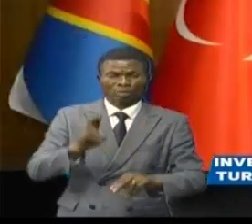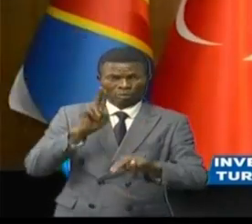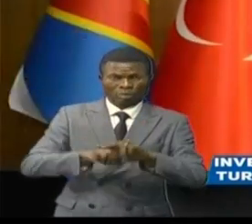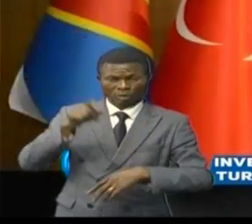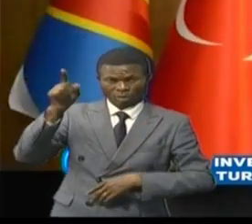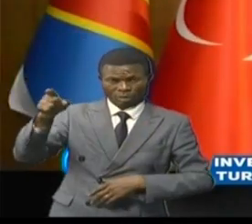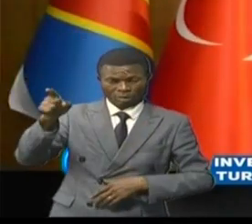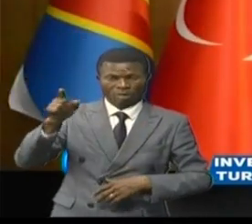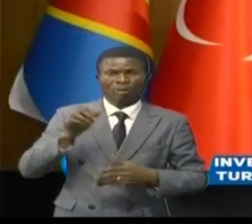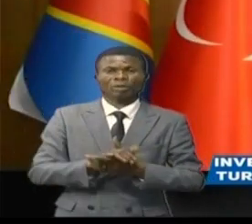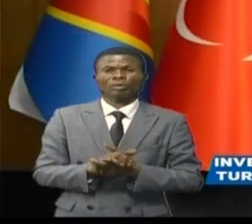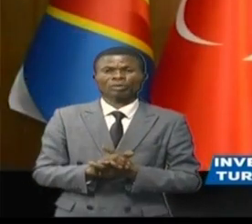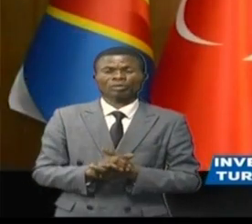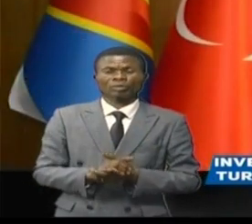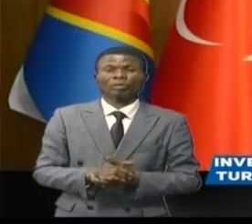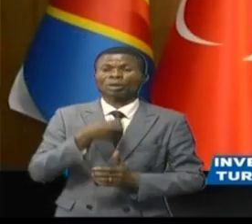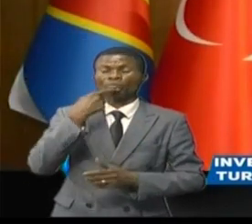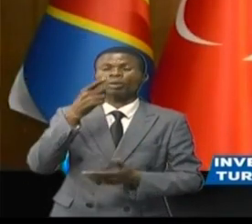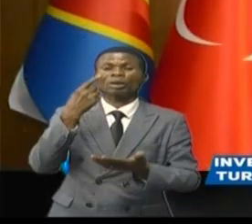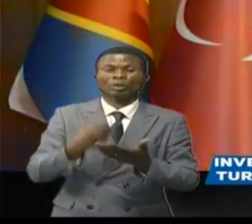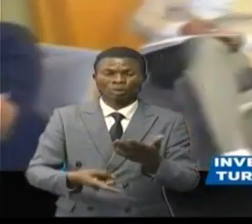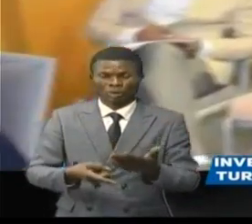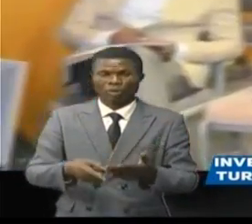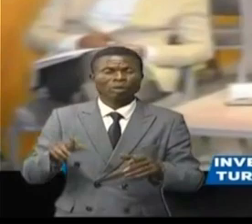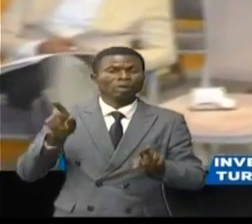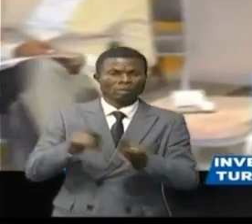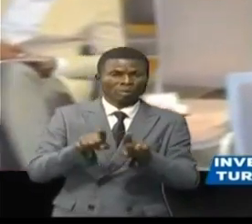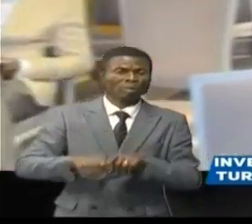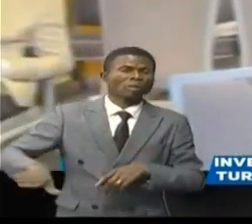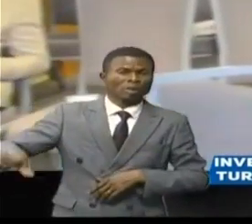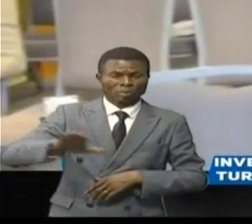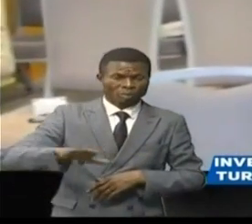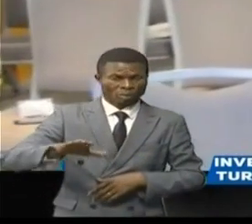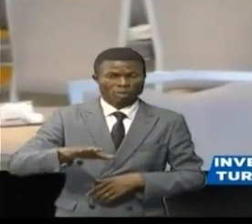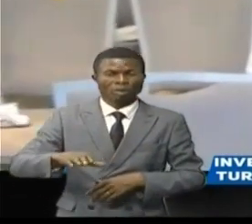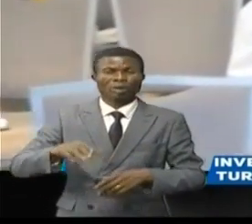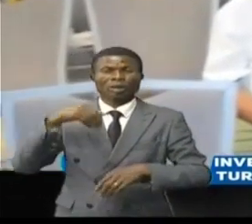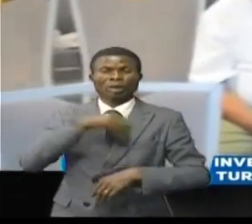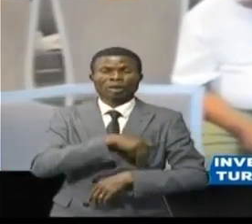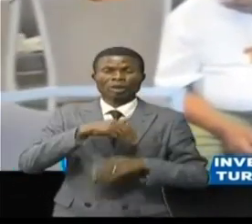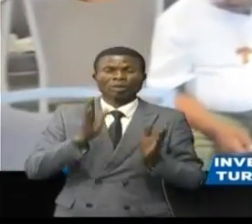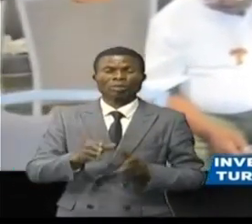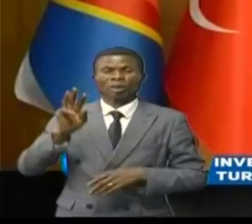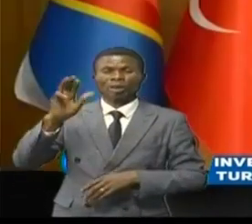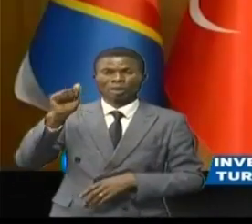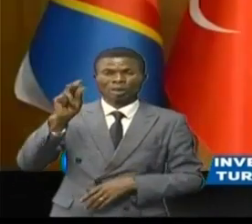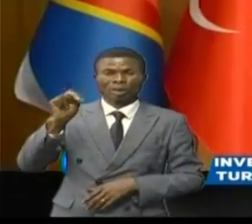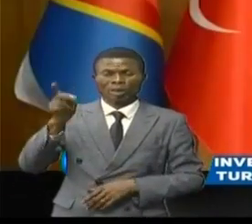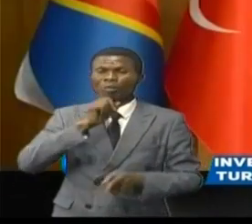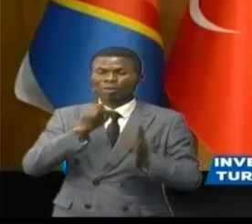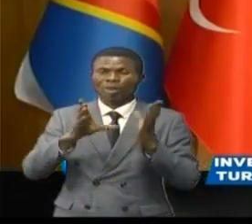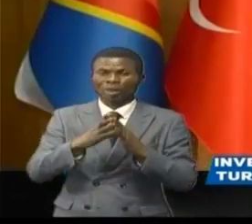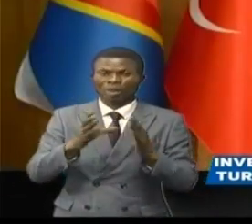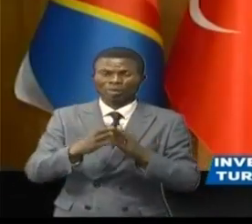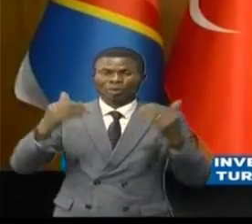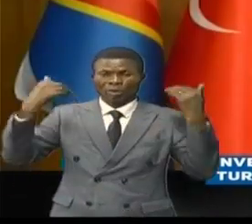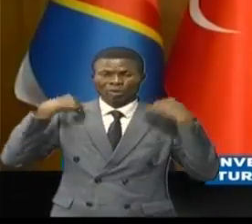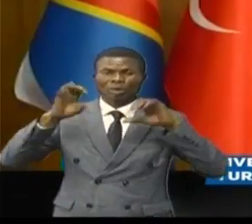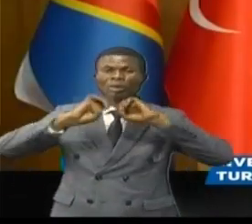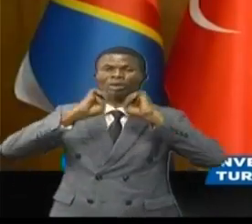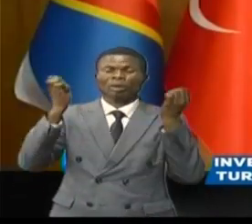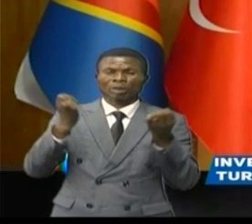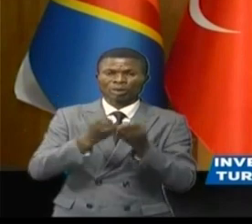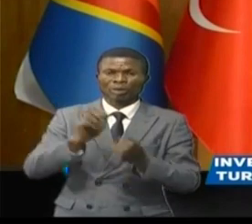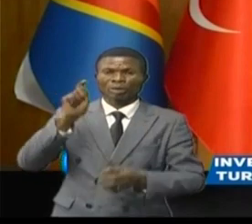frère à la RDC. Il était question, comme un peu partout où sont passés les missionnaires de la NAPI, d'échanger avec les chefs d'entreprise